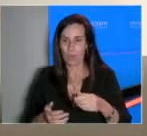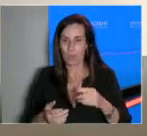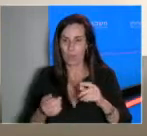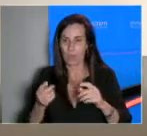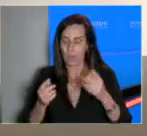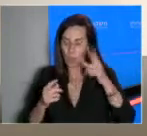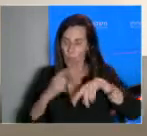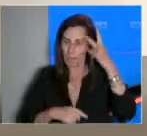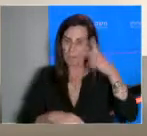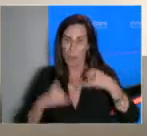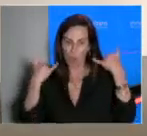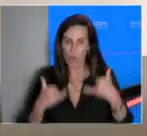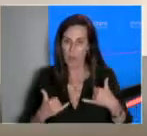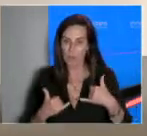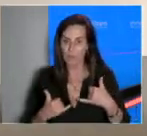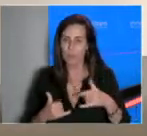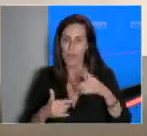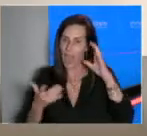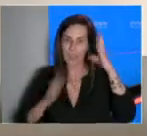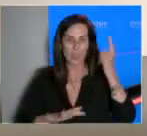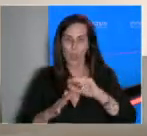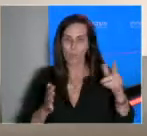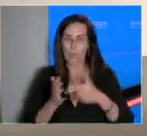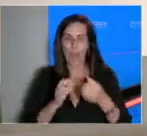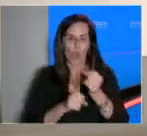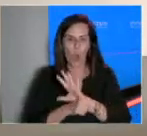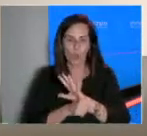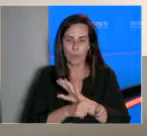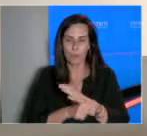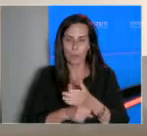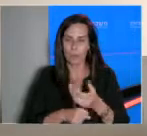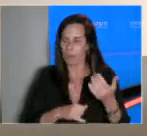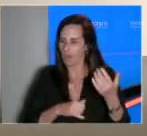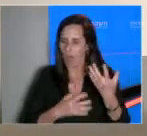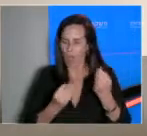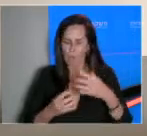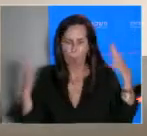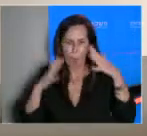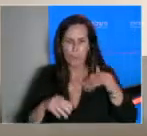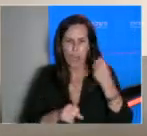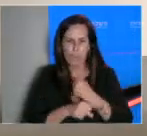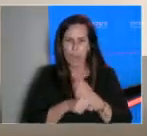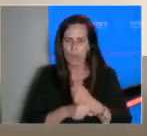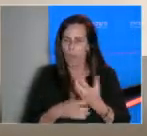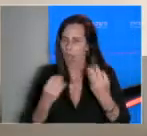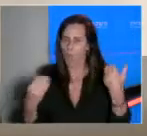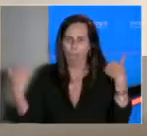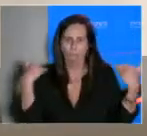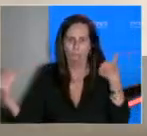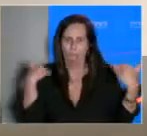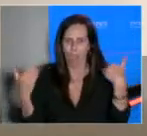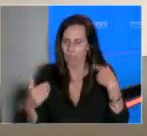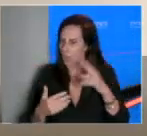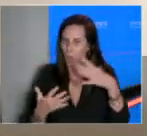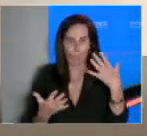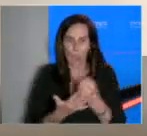לנו כנראה הסימון עכשיו, שהטירוף של הקורונה מביא לפתחנו כל כך הרבה עומסים, עלייה גדולה בפניות, ואנחנו